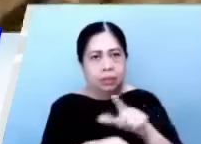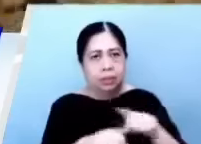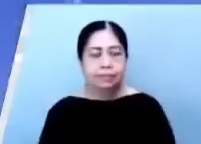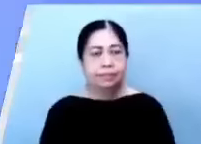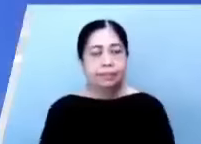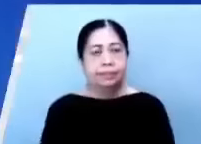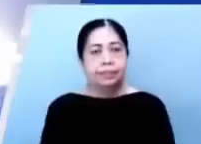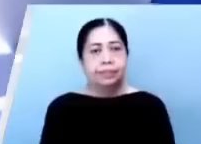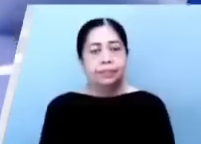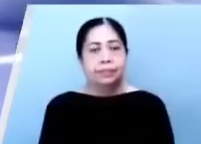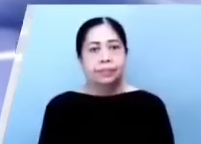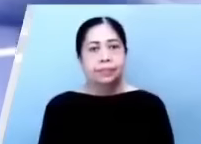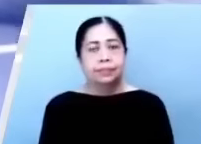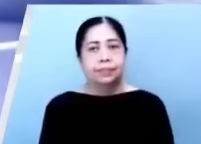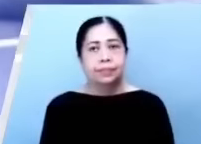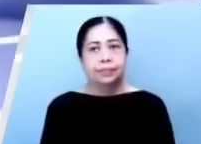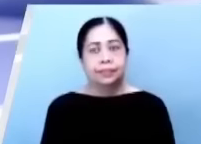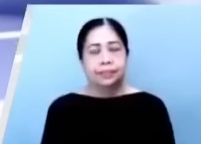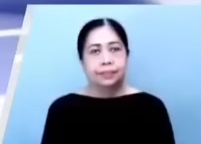Oro.